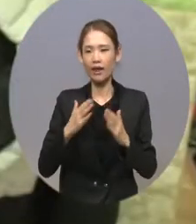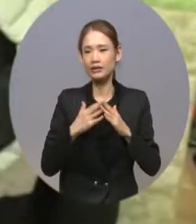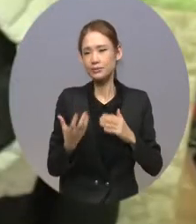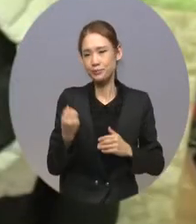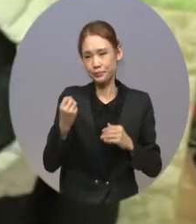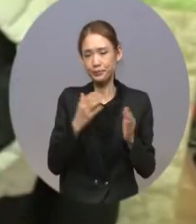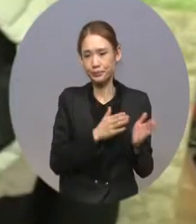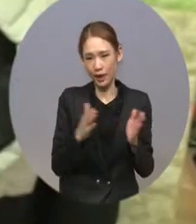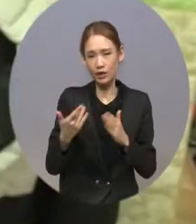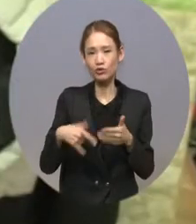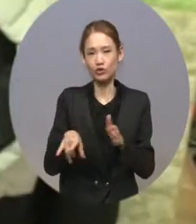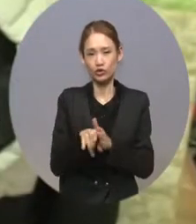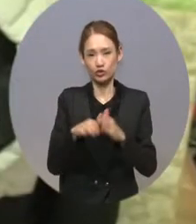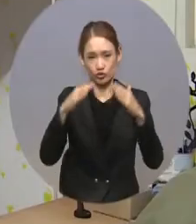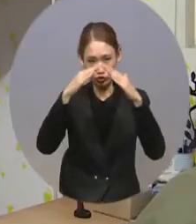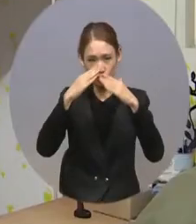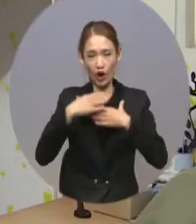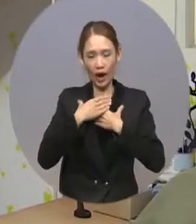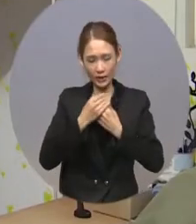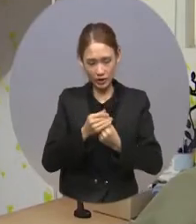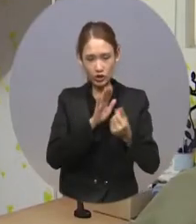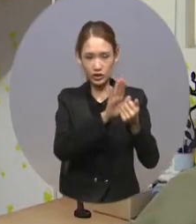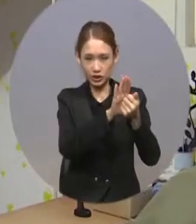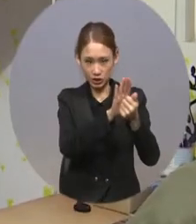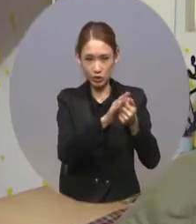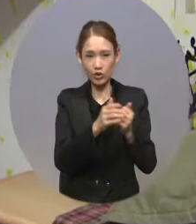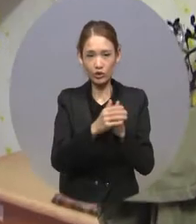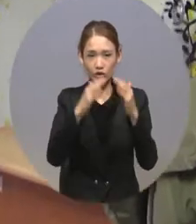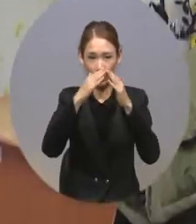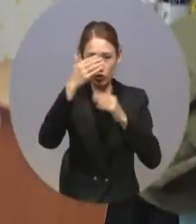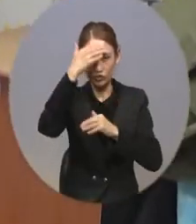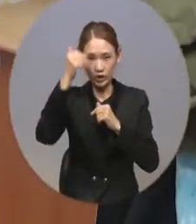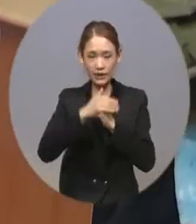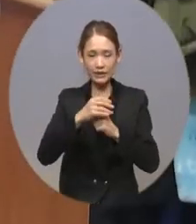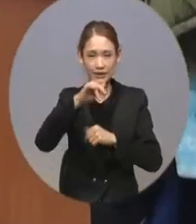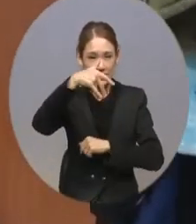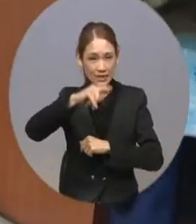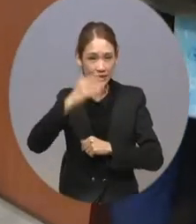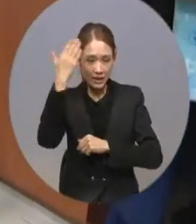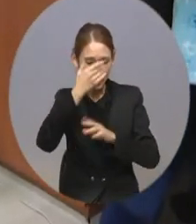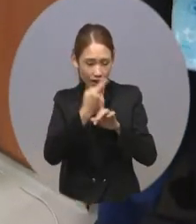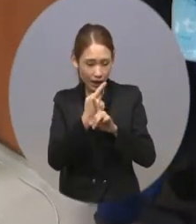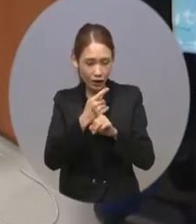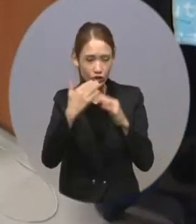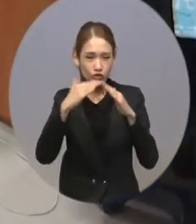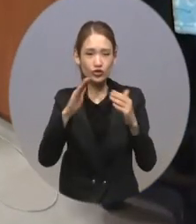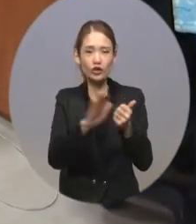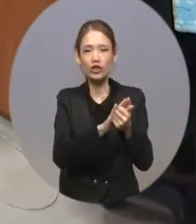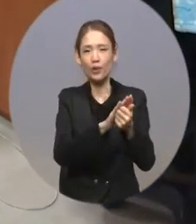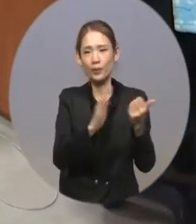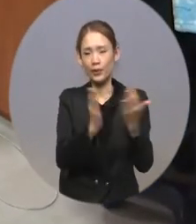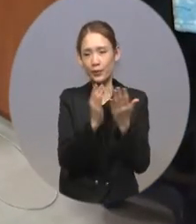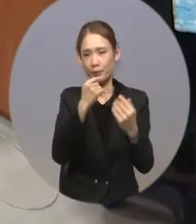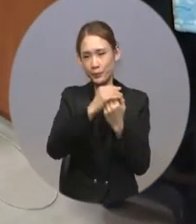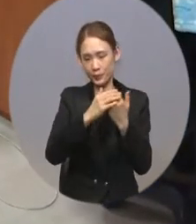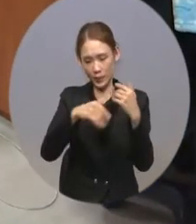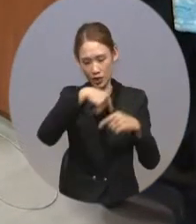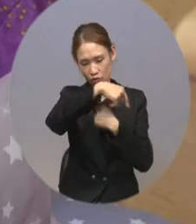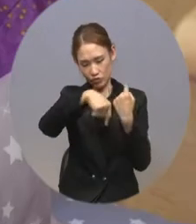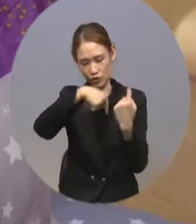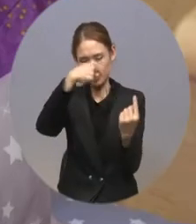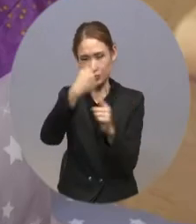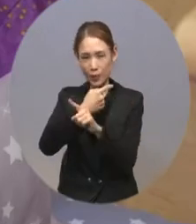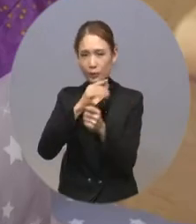이어지는 청년의 주거 안정을 지원하고 청년주택의 질적 개선, 주거서비스 제공 등 맞춤형 정책을